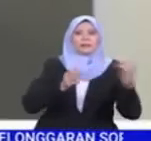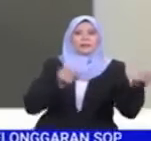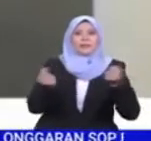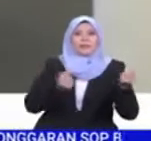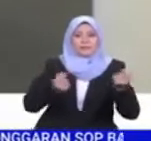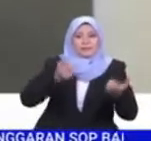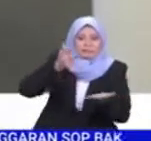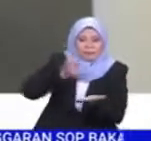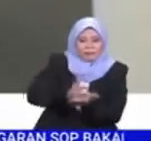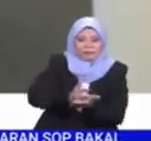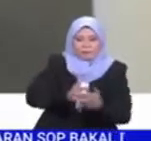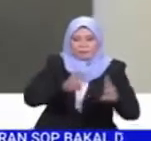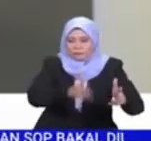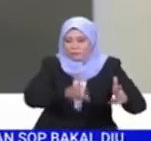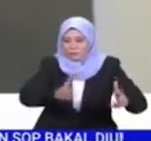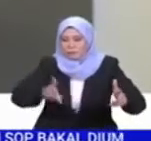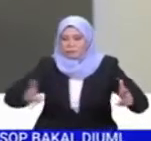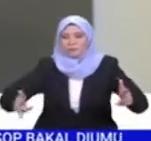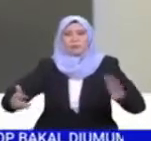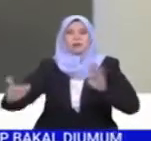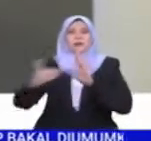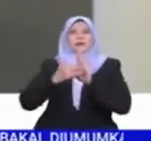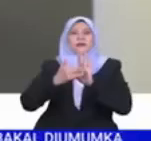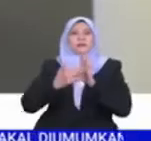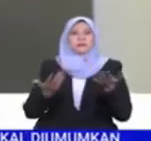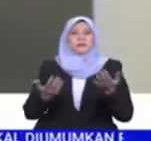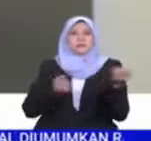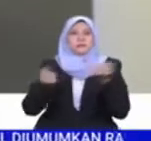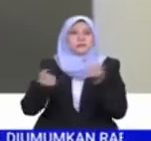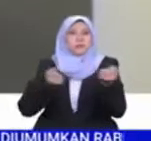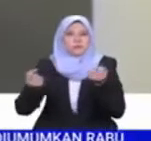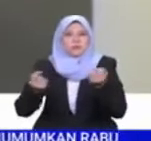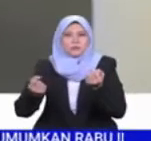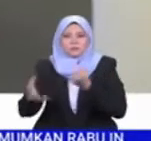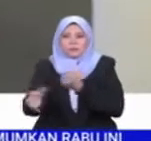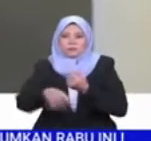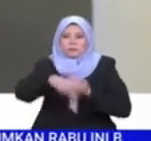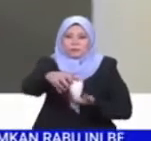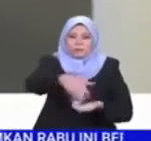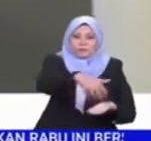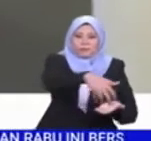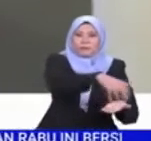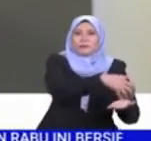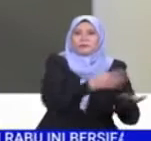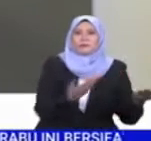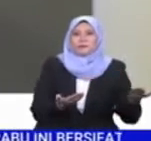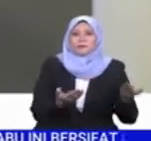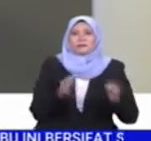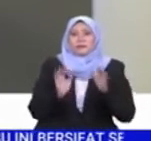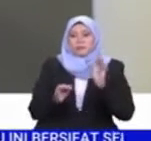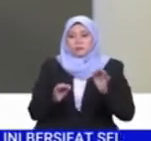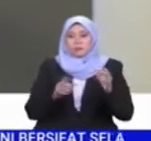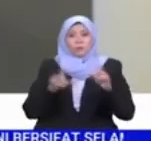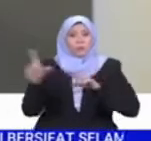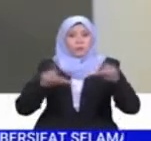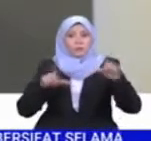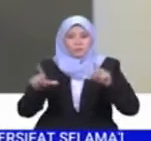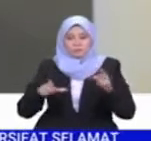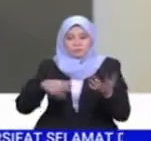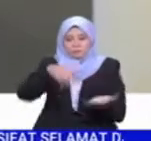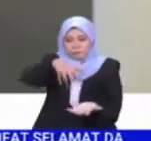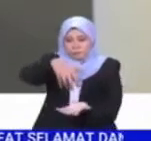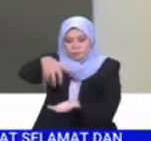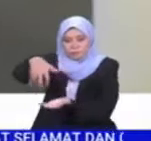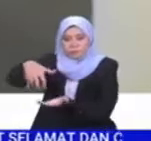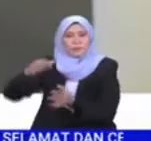lah, kenderaan di kawasan laluan kutipan sisa pepejal. Sebabnya apabila lori kompaktor kita melalui laluan kutipan, sekiranya